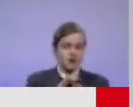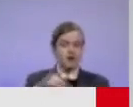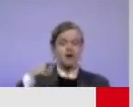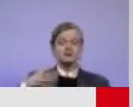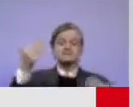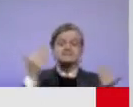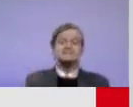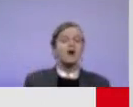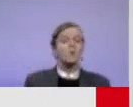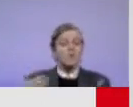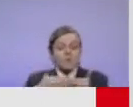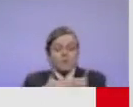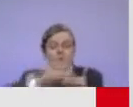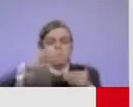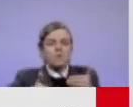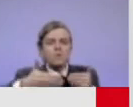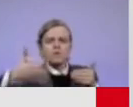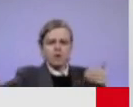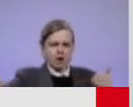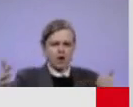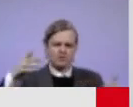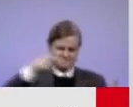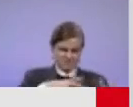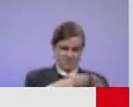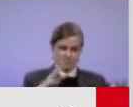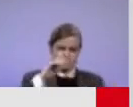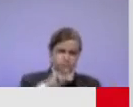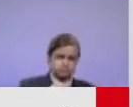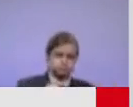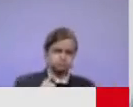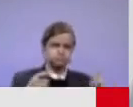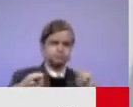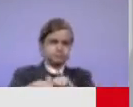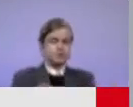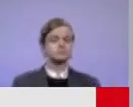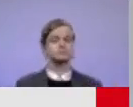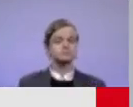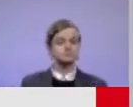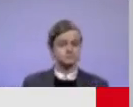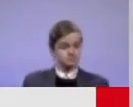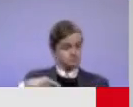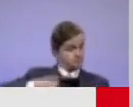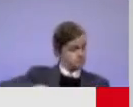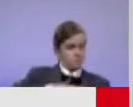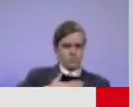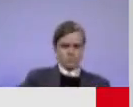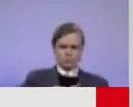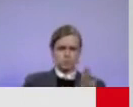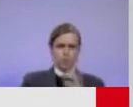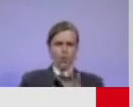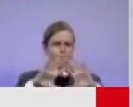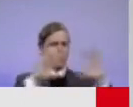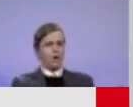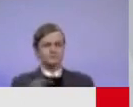și țării că România contează, are un cuvânt de spus, poate deveni un loc în care se gândesc și